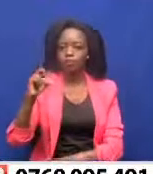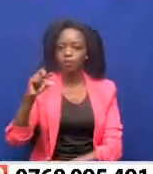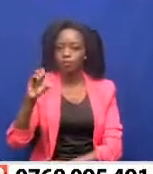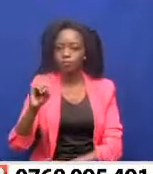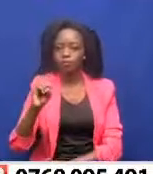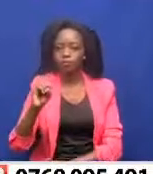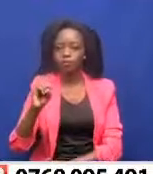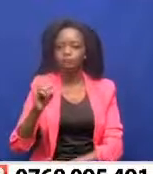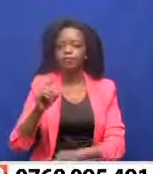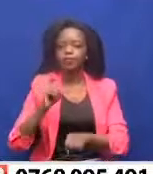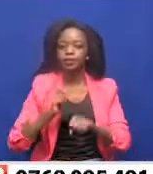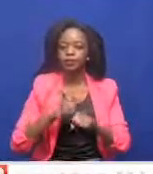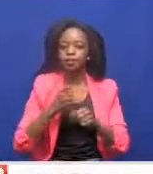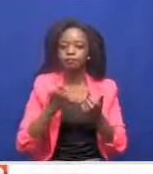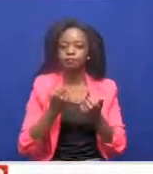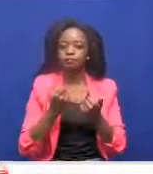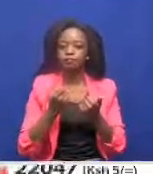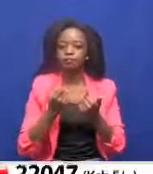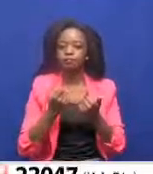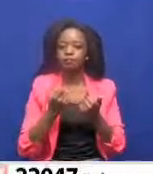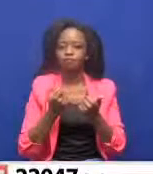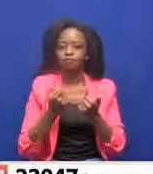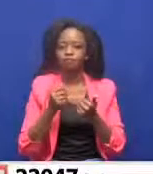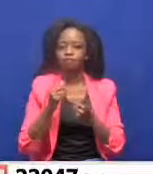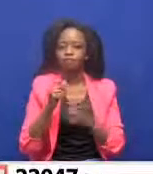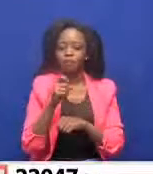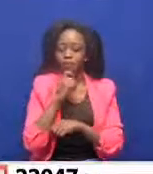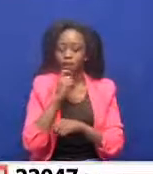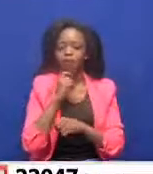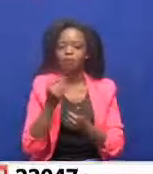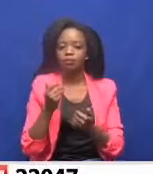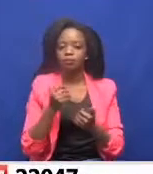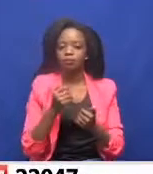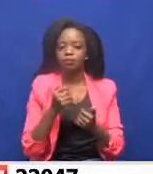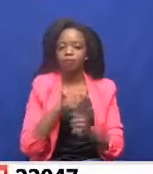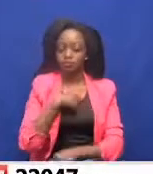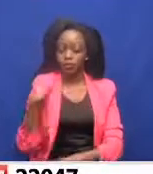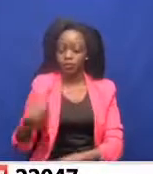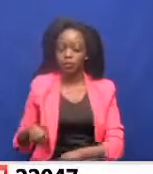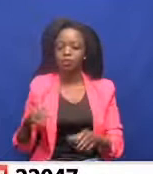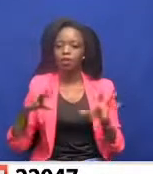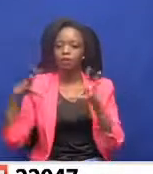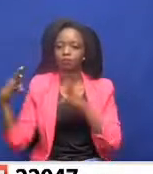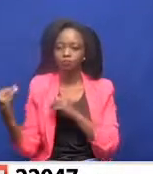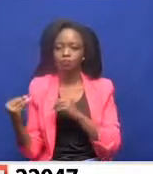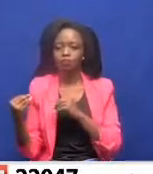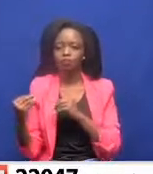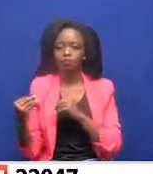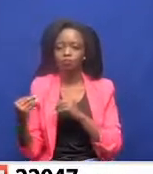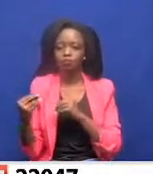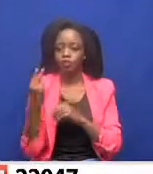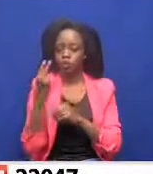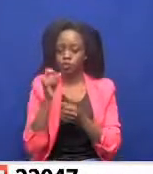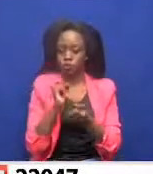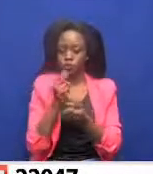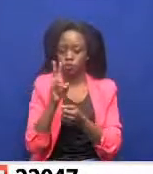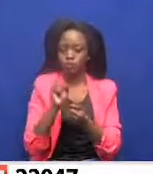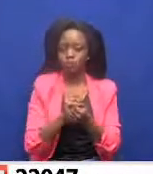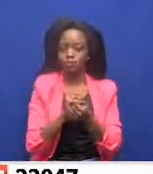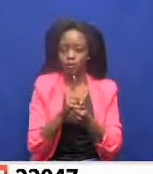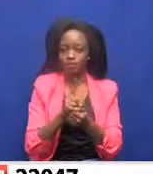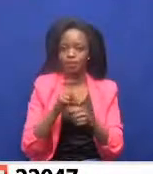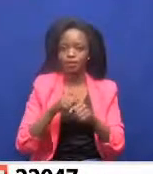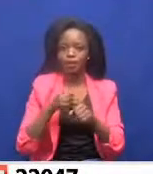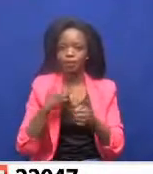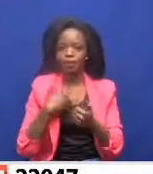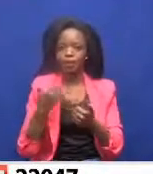Just after charging for Raia and Ambani headed to China, from where he called it a day in 2011 after being hit